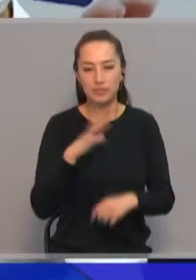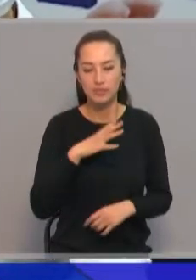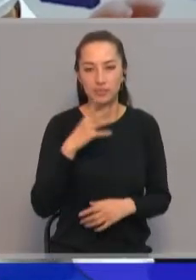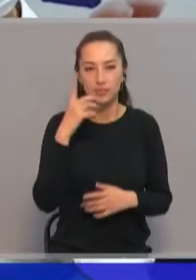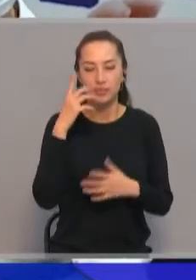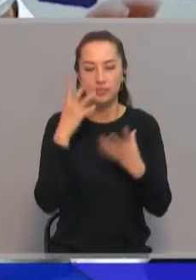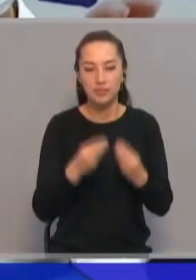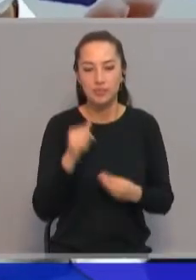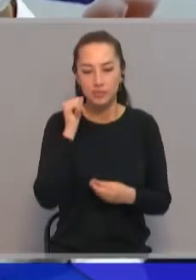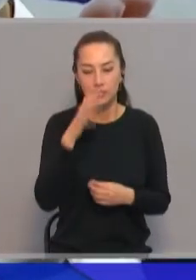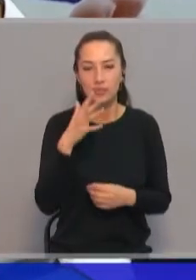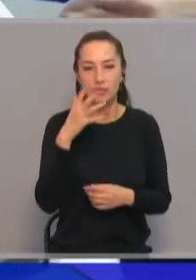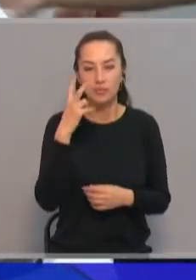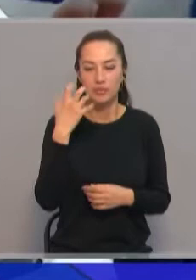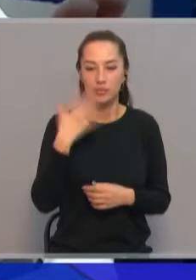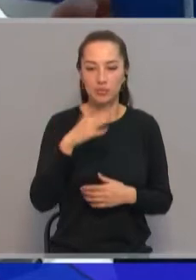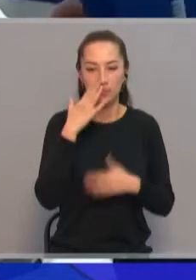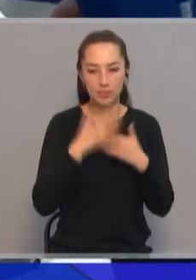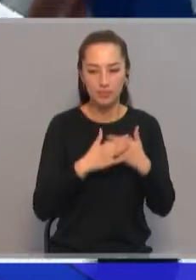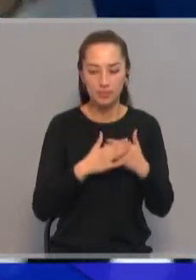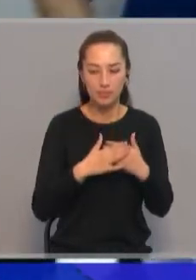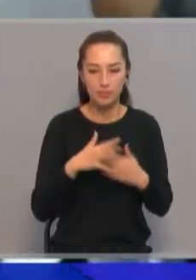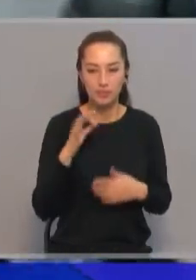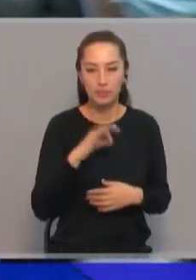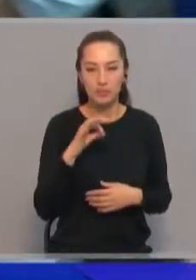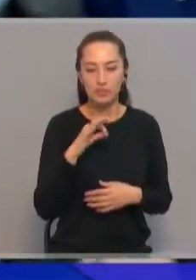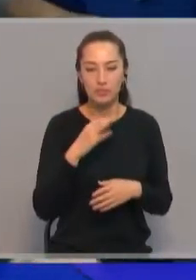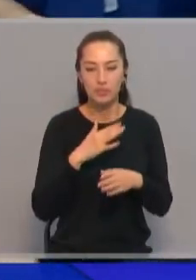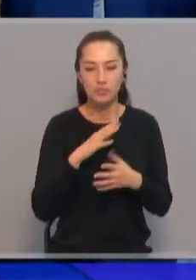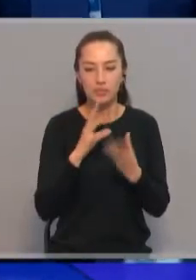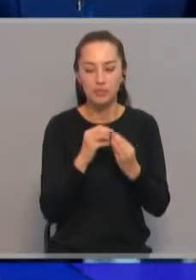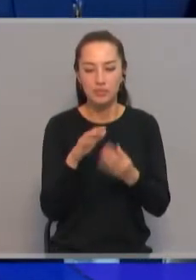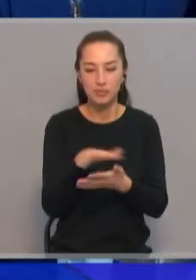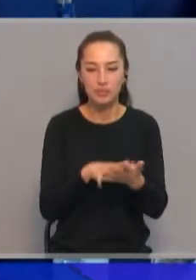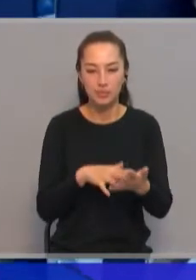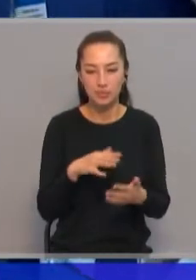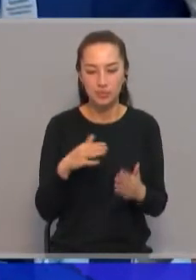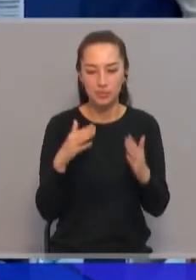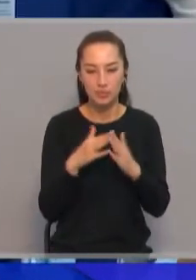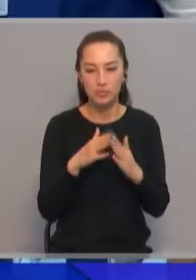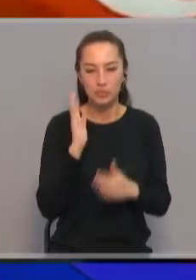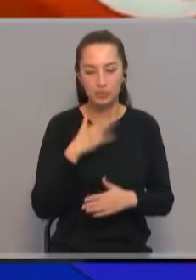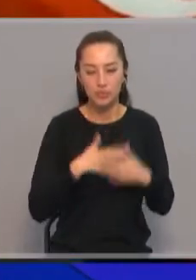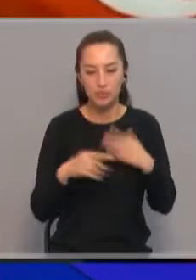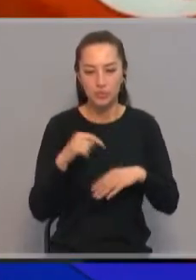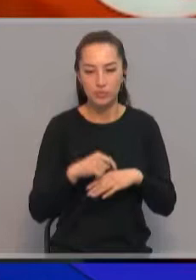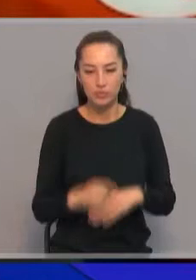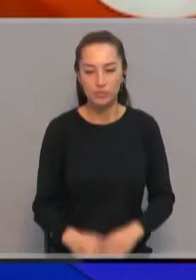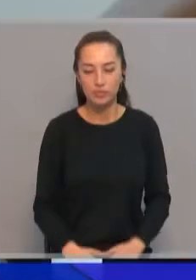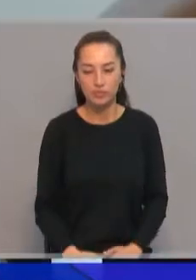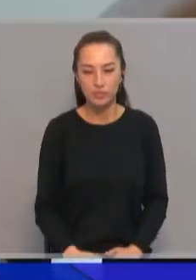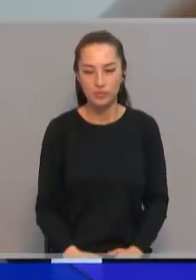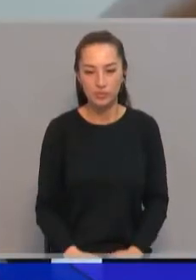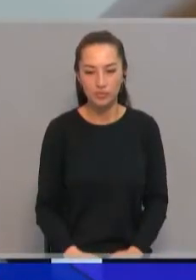Күніне 250-ге жуық отбасы банк клиенті қол жетімді несие алуға өтініш беріп, қоныс тойын тойлайды. Очень рады,